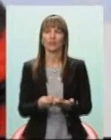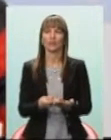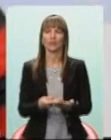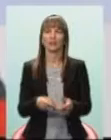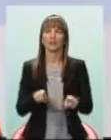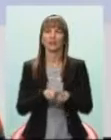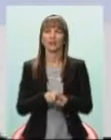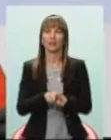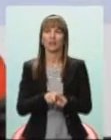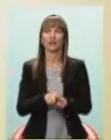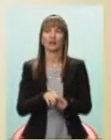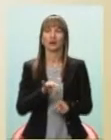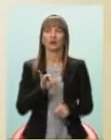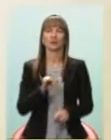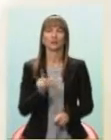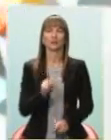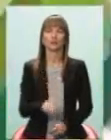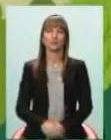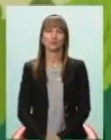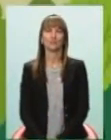и так все.